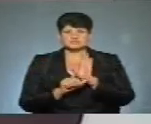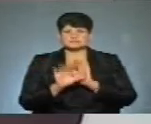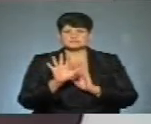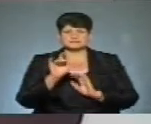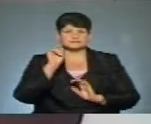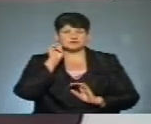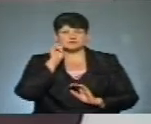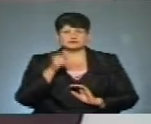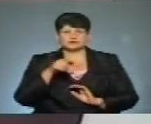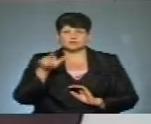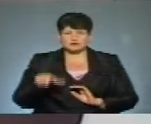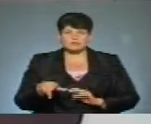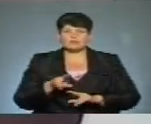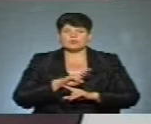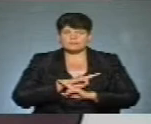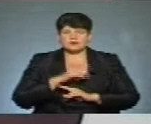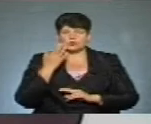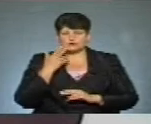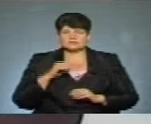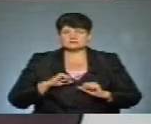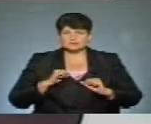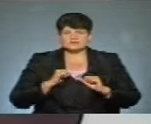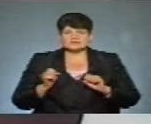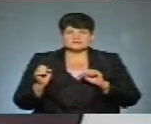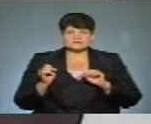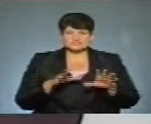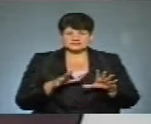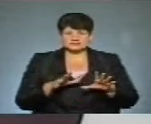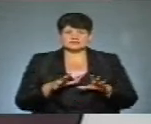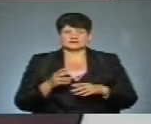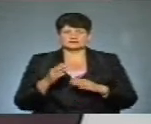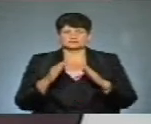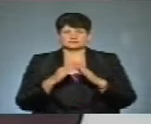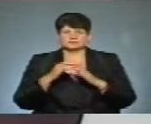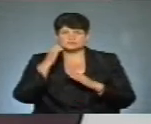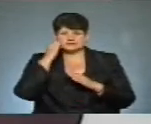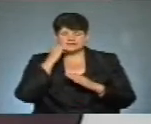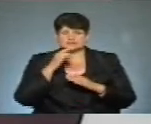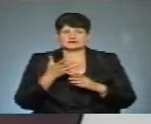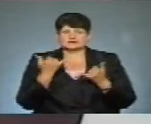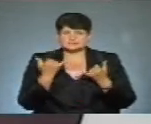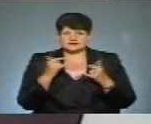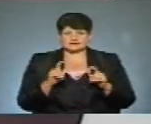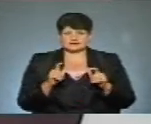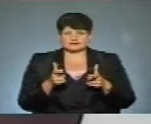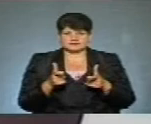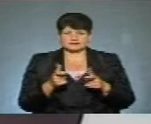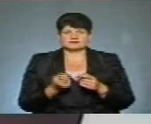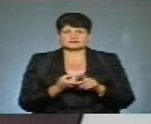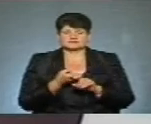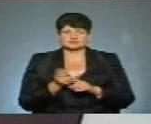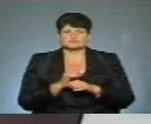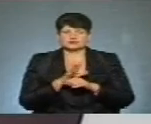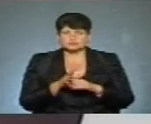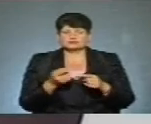65-річний тернополянин помер, коли намагався залишити Петриківський геріатричний пансіонат, який зараз на карантині через спалах коронавірусу. Про